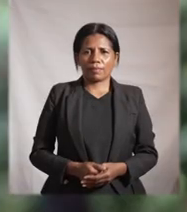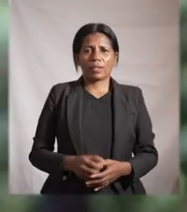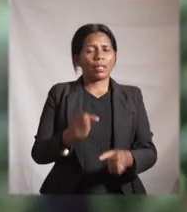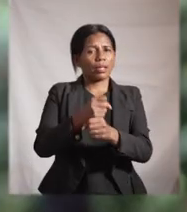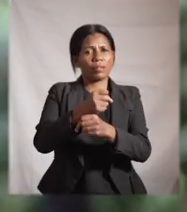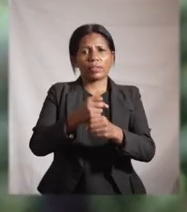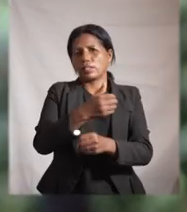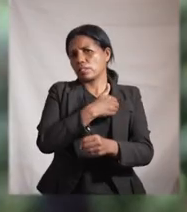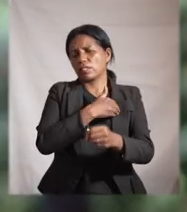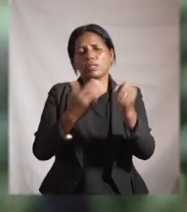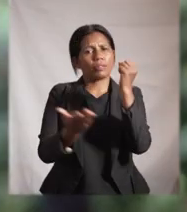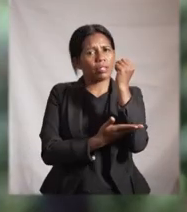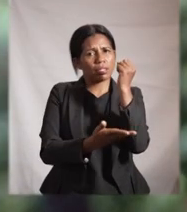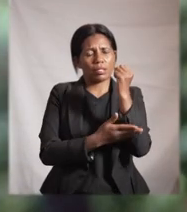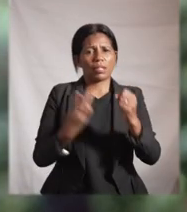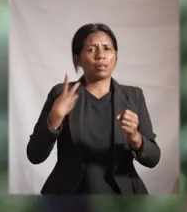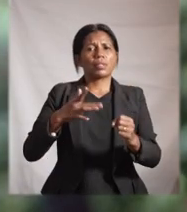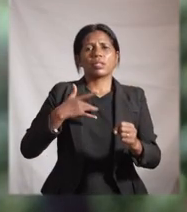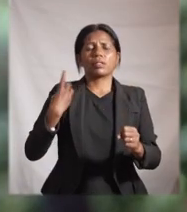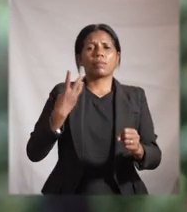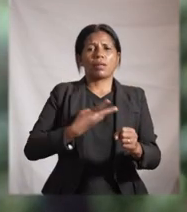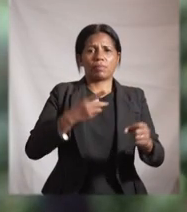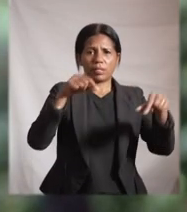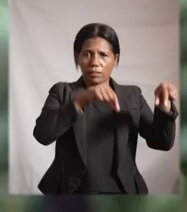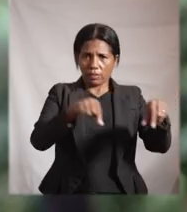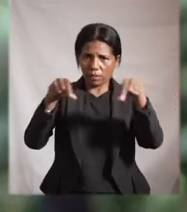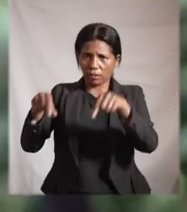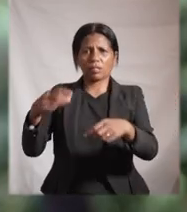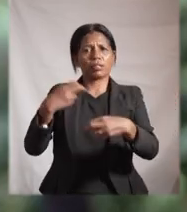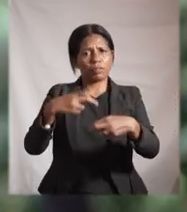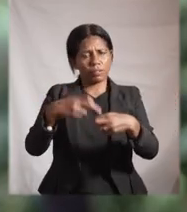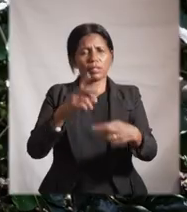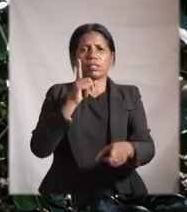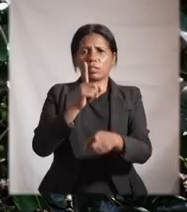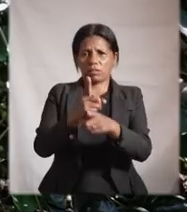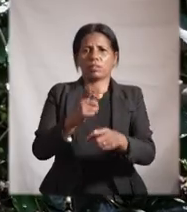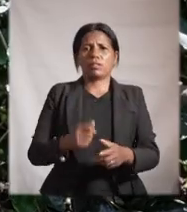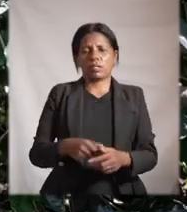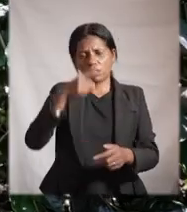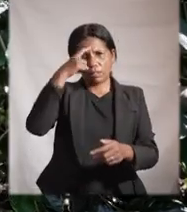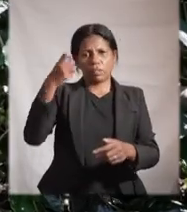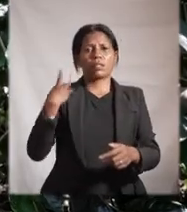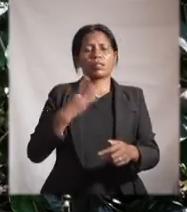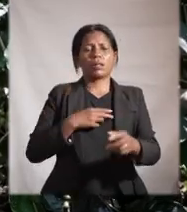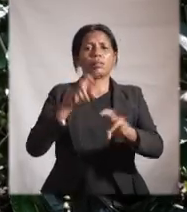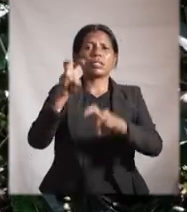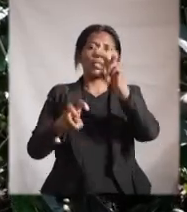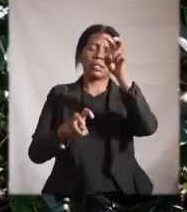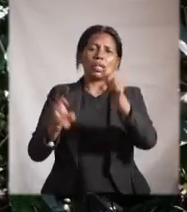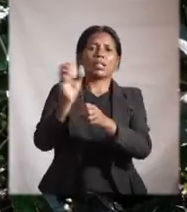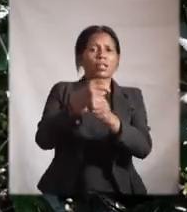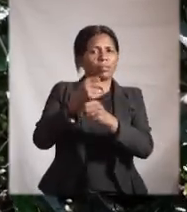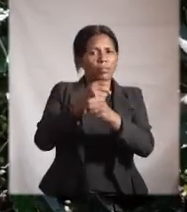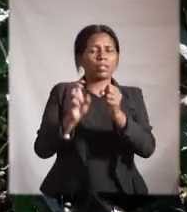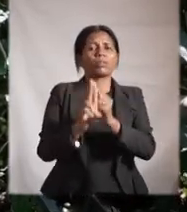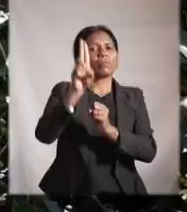Kafe sira ukte sene ami senti bami di senti difisil bami. Tamba ami saya kafe tutun